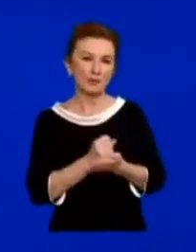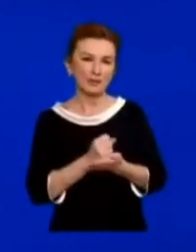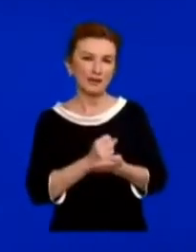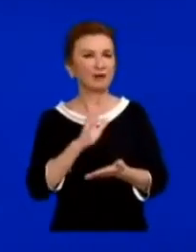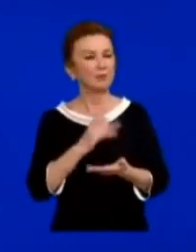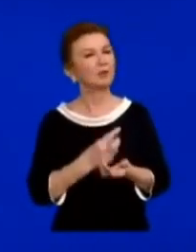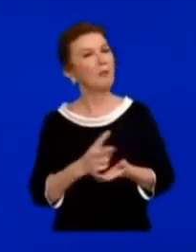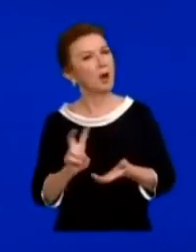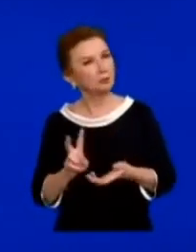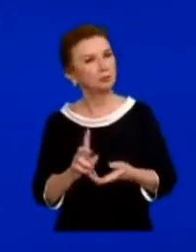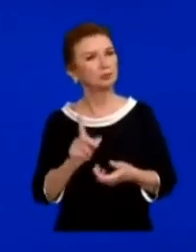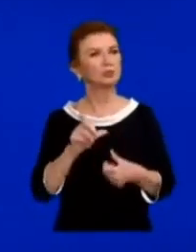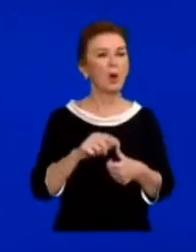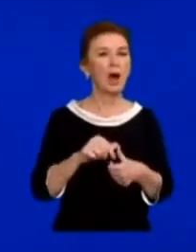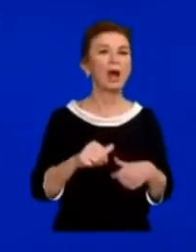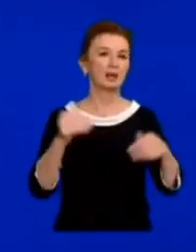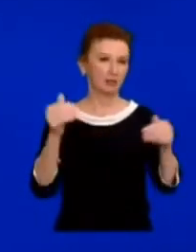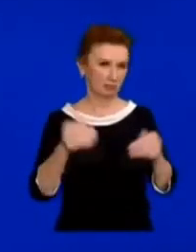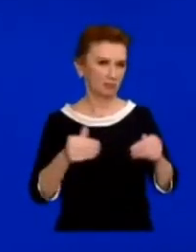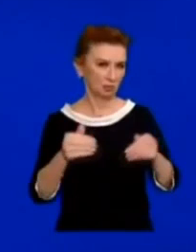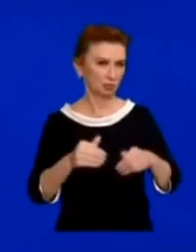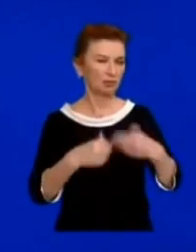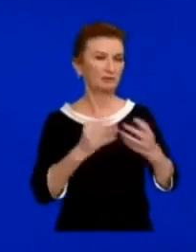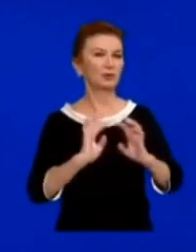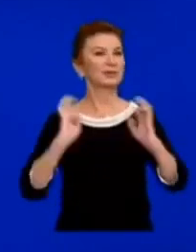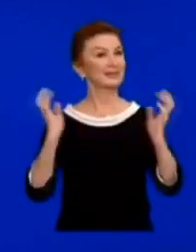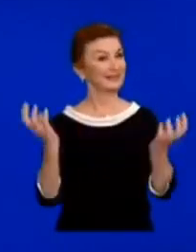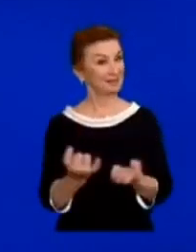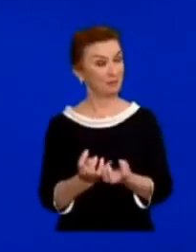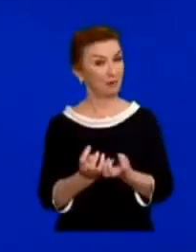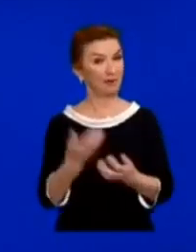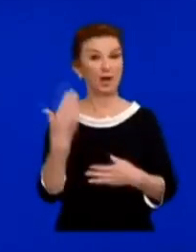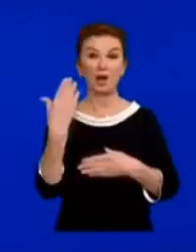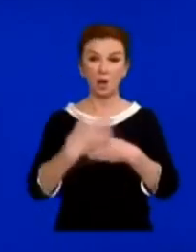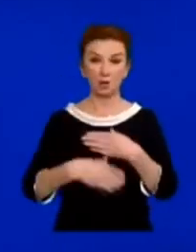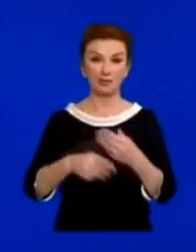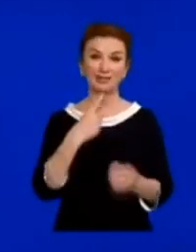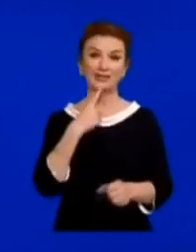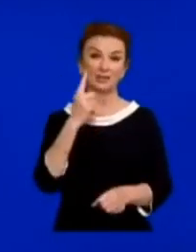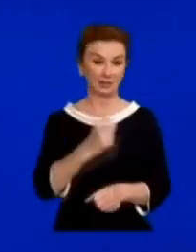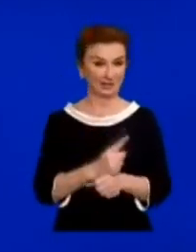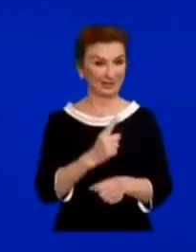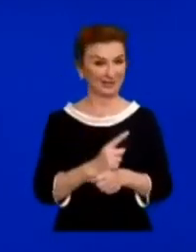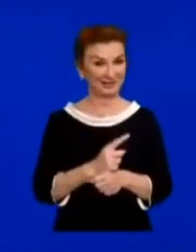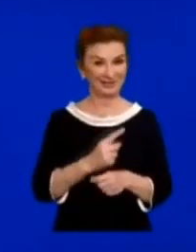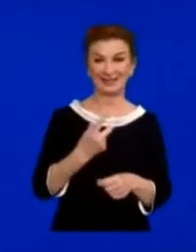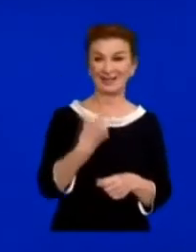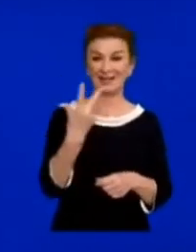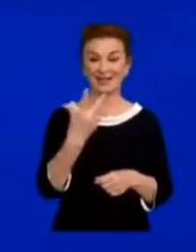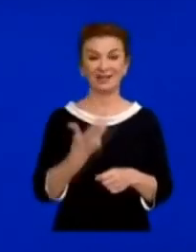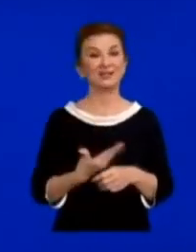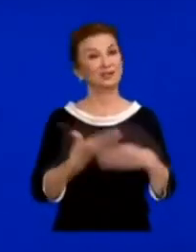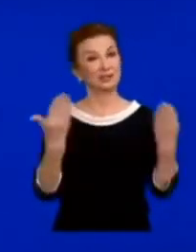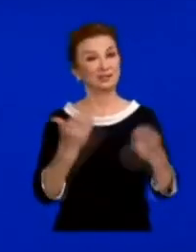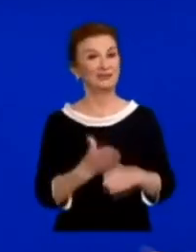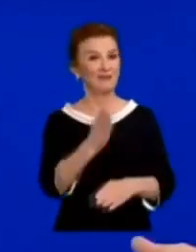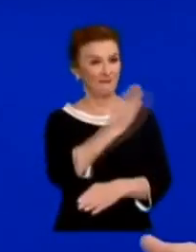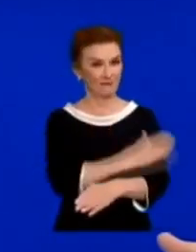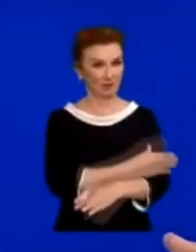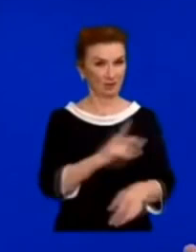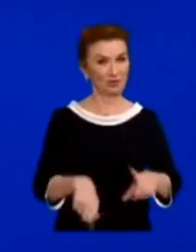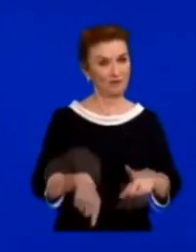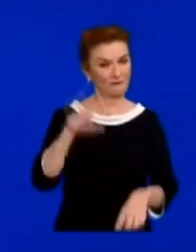odrzucił, ale dał szansę Sejmowi podjęcia ostatecznej decyzji dosłownie na 3 dni przed wyborami,